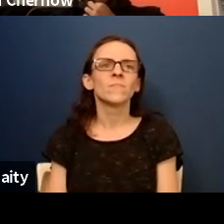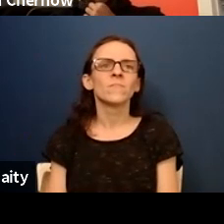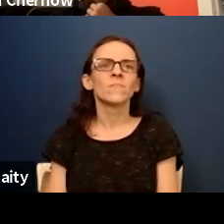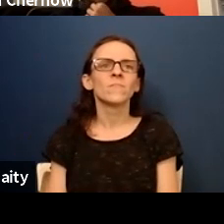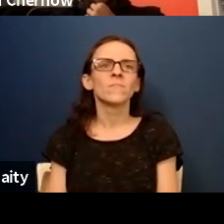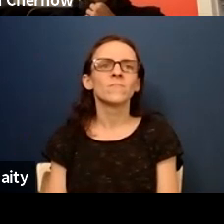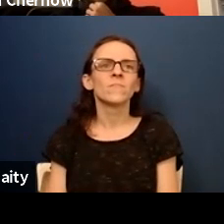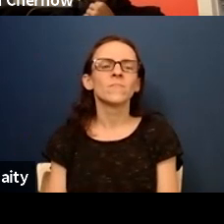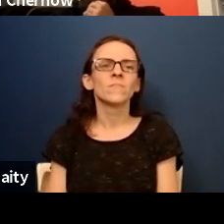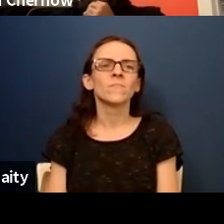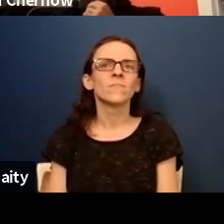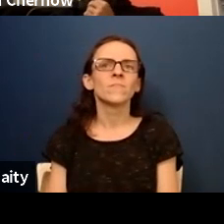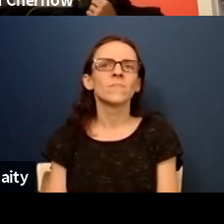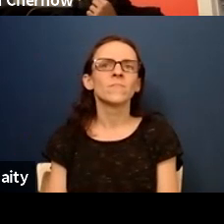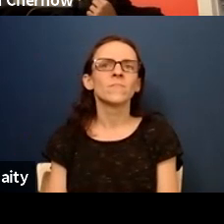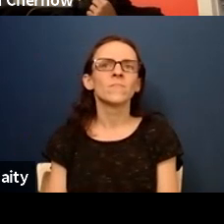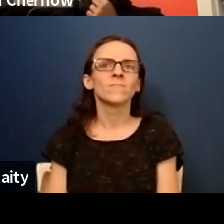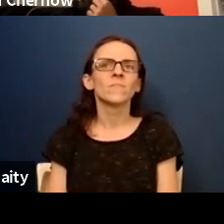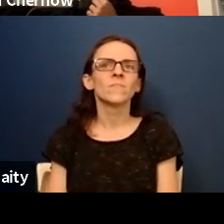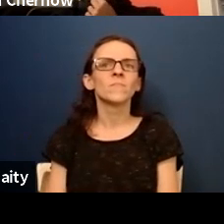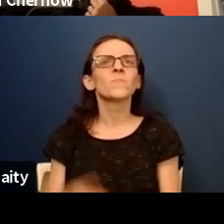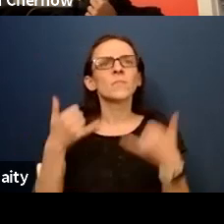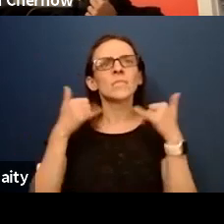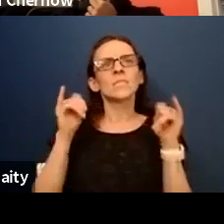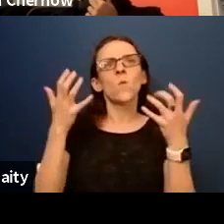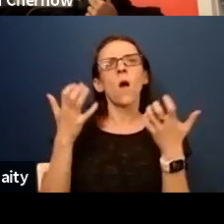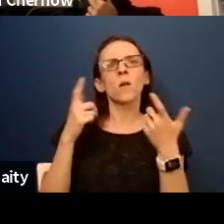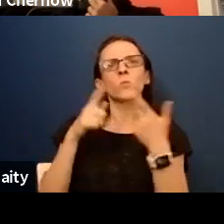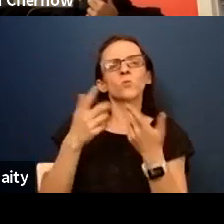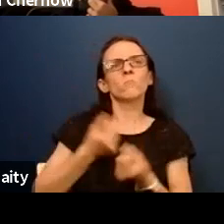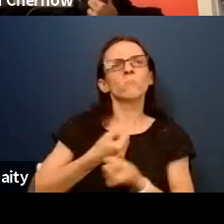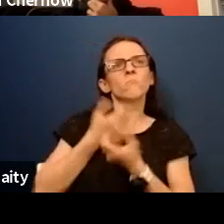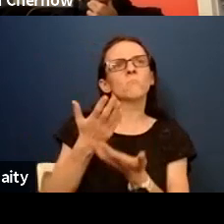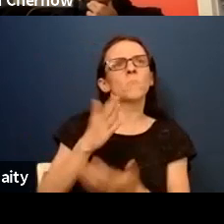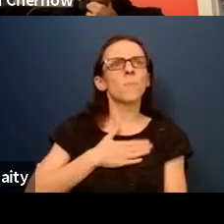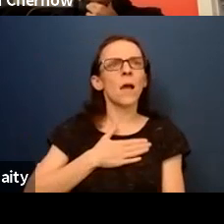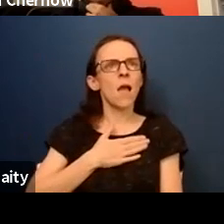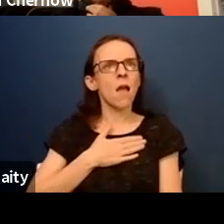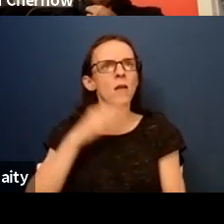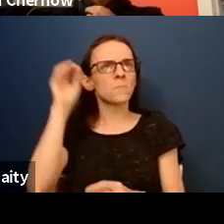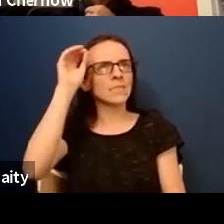嘅意見。 I still wanted to express my my feeling.